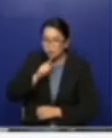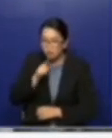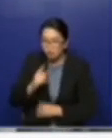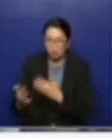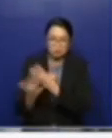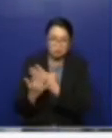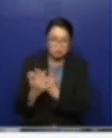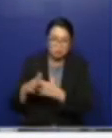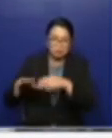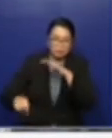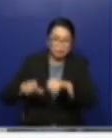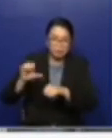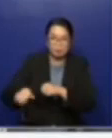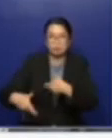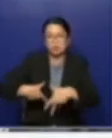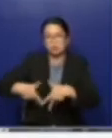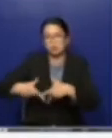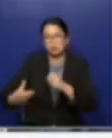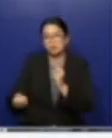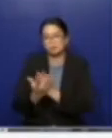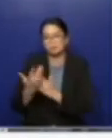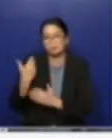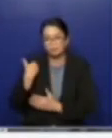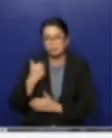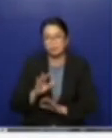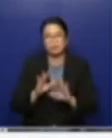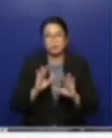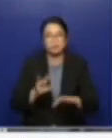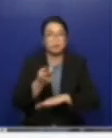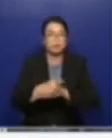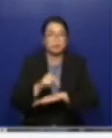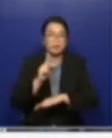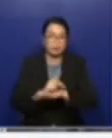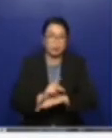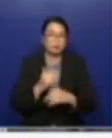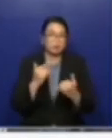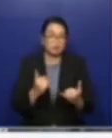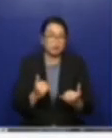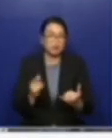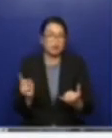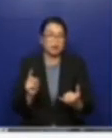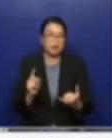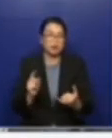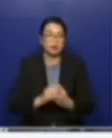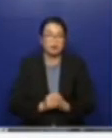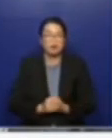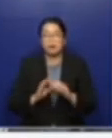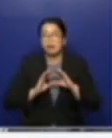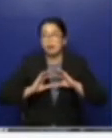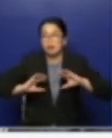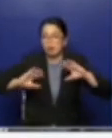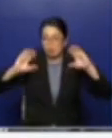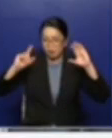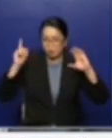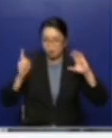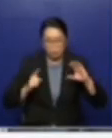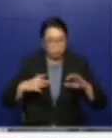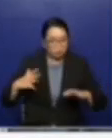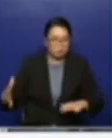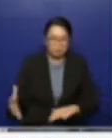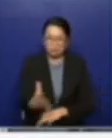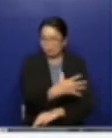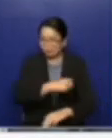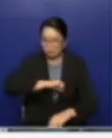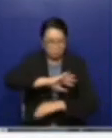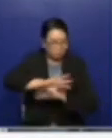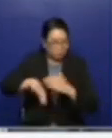ายเพราะสิ่งต่างๆเหล่านี้อยากจะกราบเรียนท่านประธานว่าถึงเวลาแล้วครับรัฐบาลควรจะสังคายนา